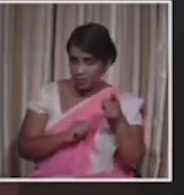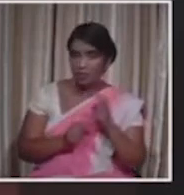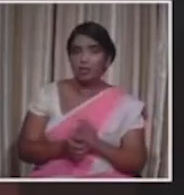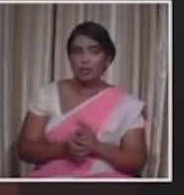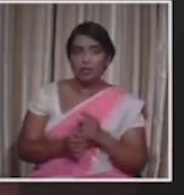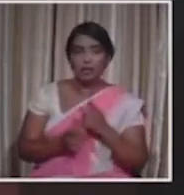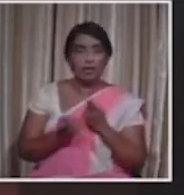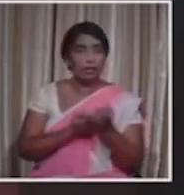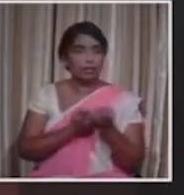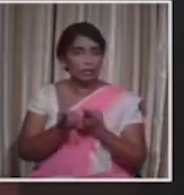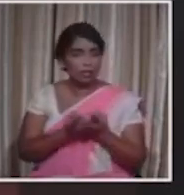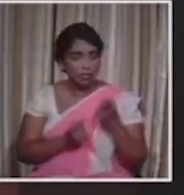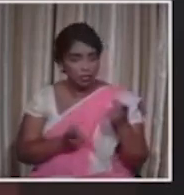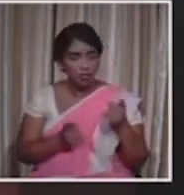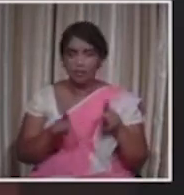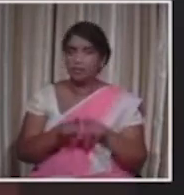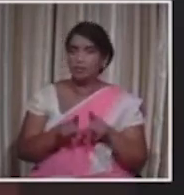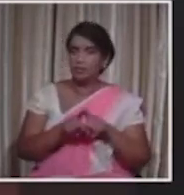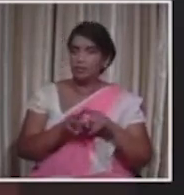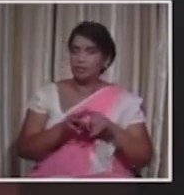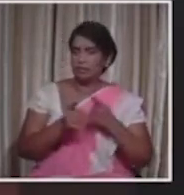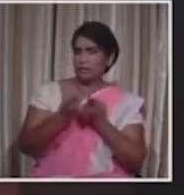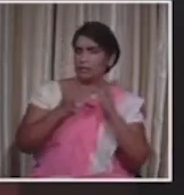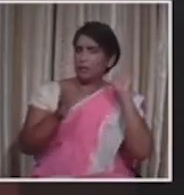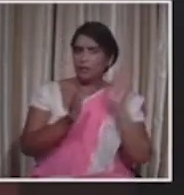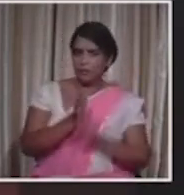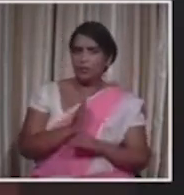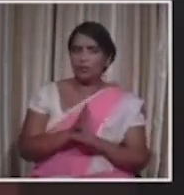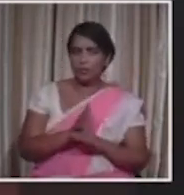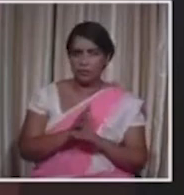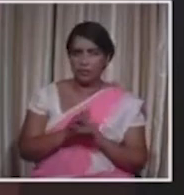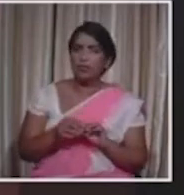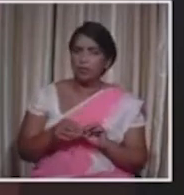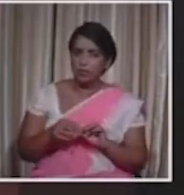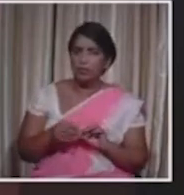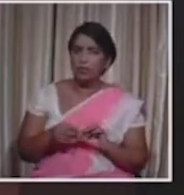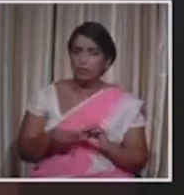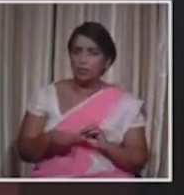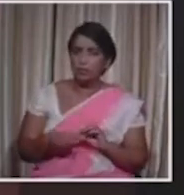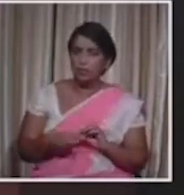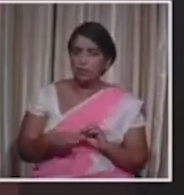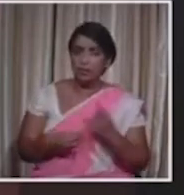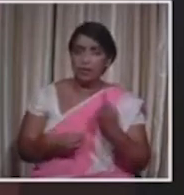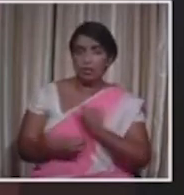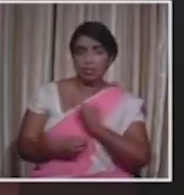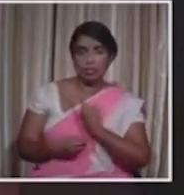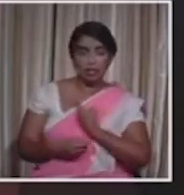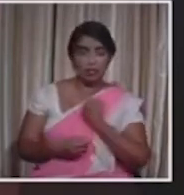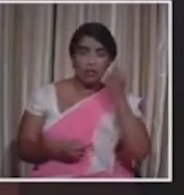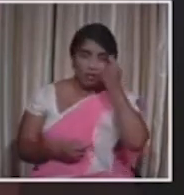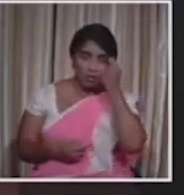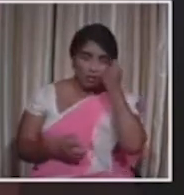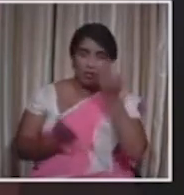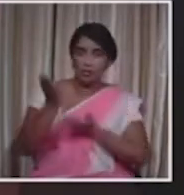මේ තරඟකාරීත්වය ඉවත් කරලා unsolicited proposals වලට තනි ඒක පුද්ගල